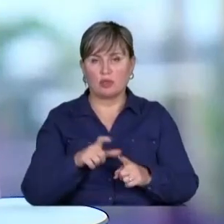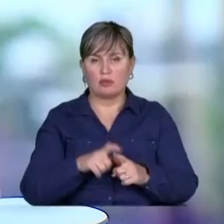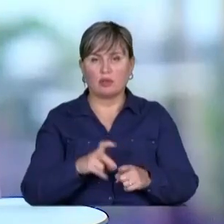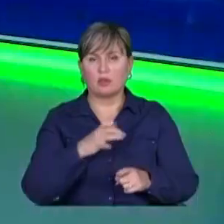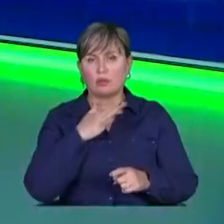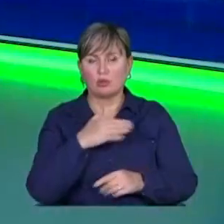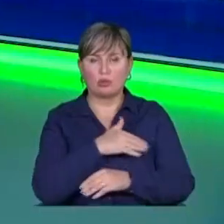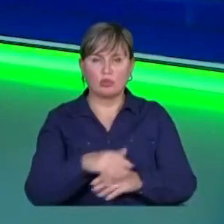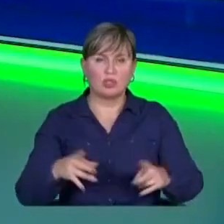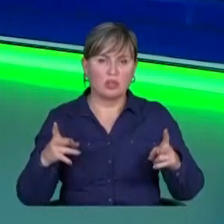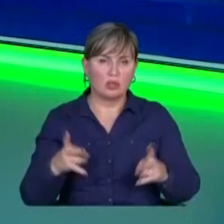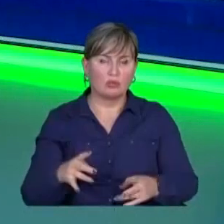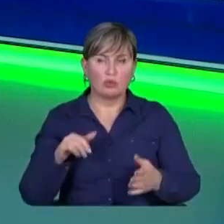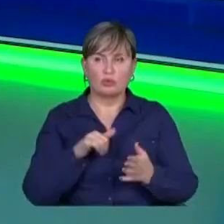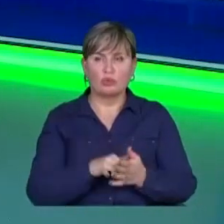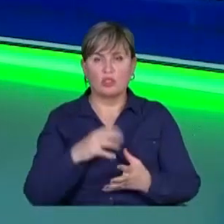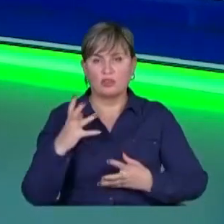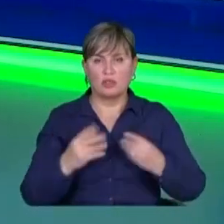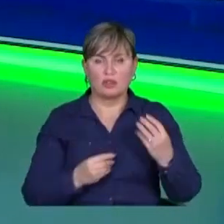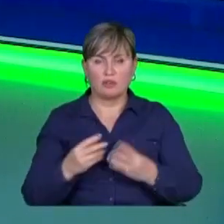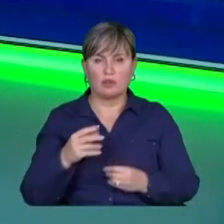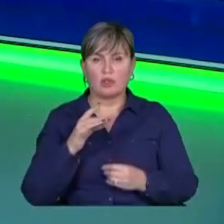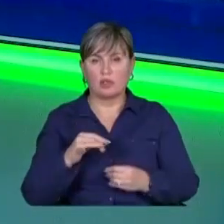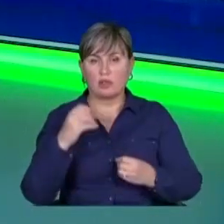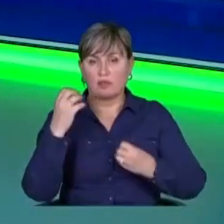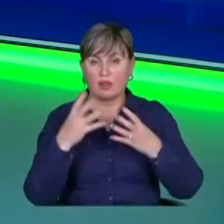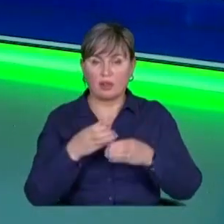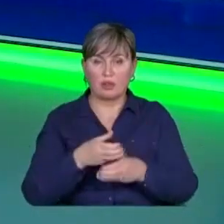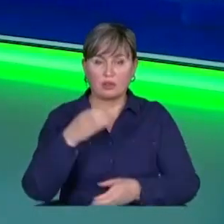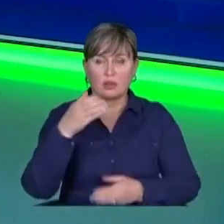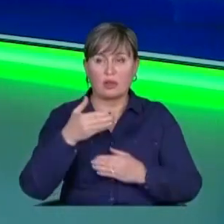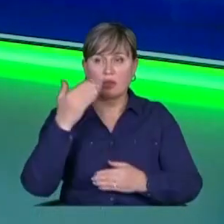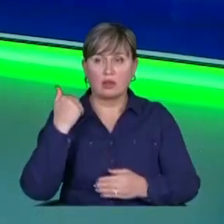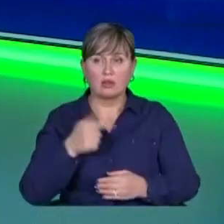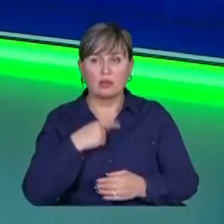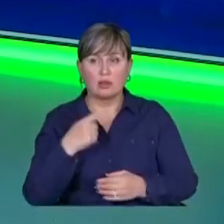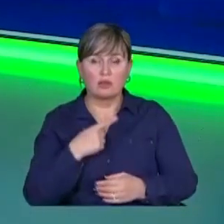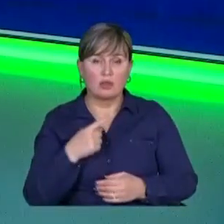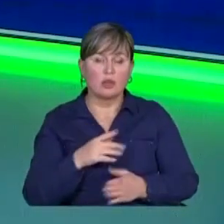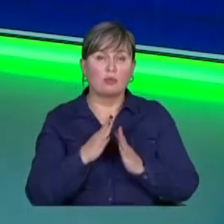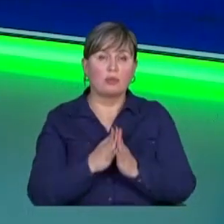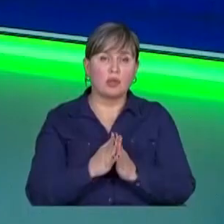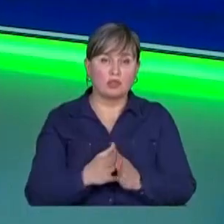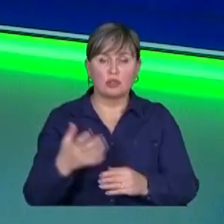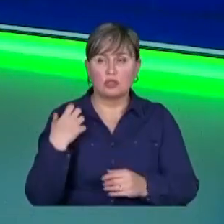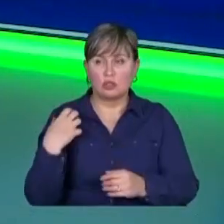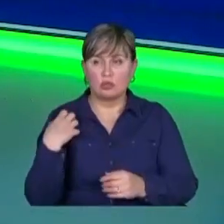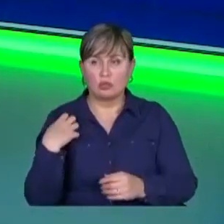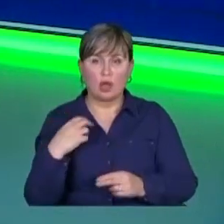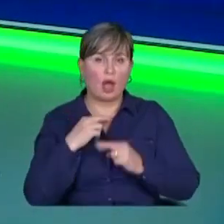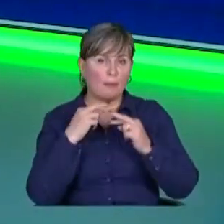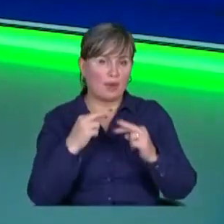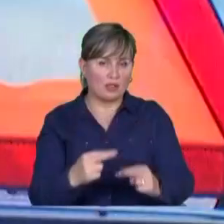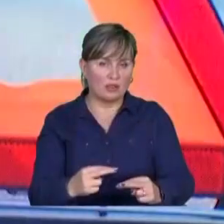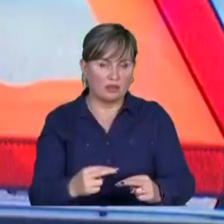многих улицах необходимо установить светофоры и фонарные столбы. Ранее, говорят, они просили чиновников обратить на